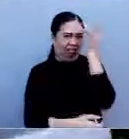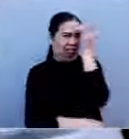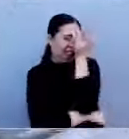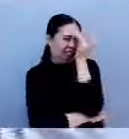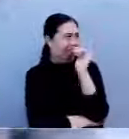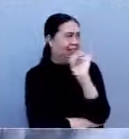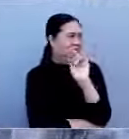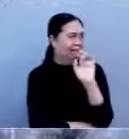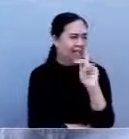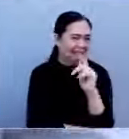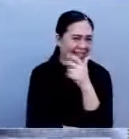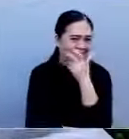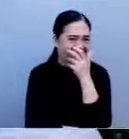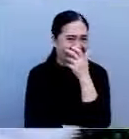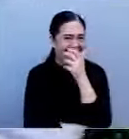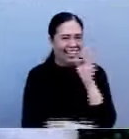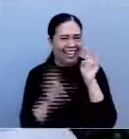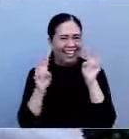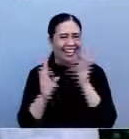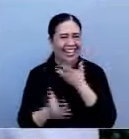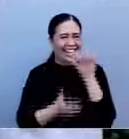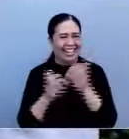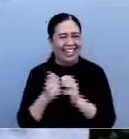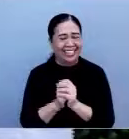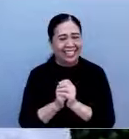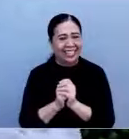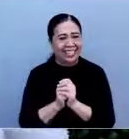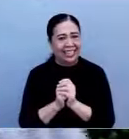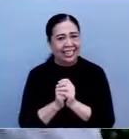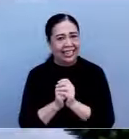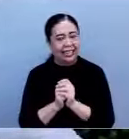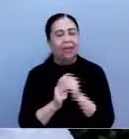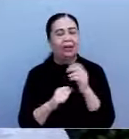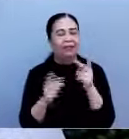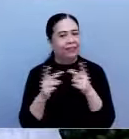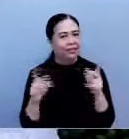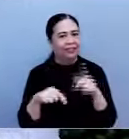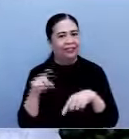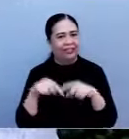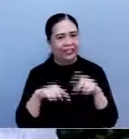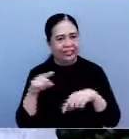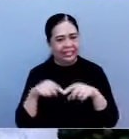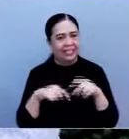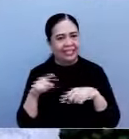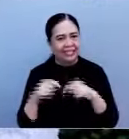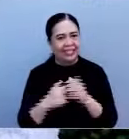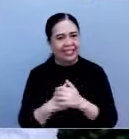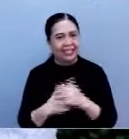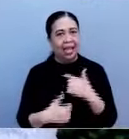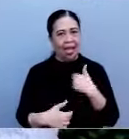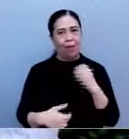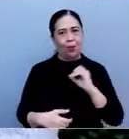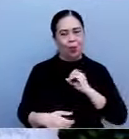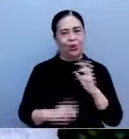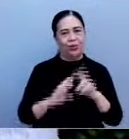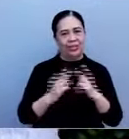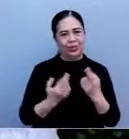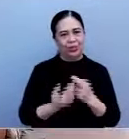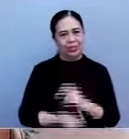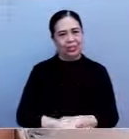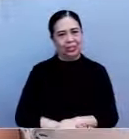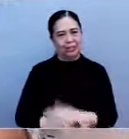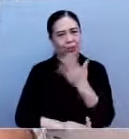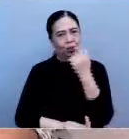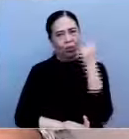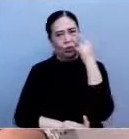Wow! Wow! Oh, parang talaga. We're super friends. I'm actually in a relationship. Pero bakit yun naisipan